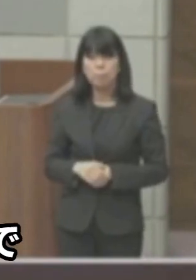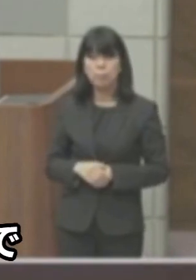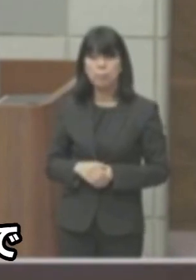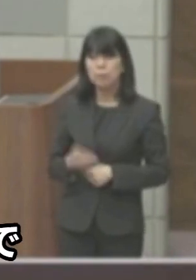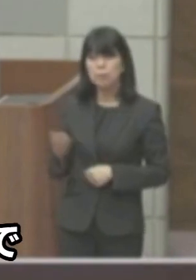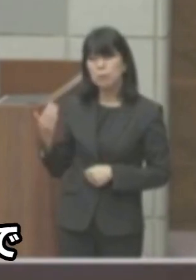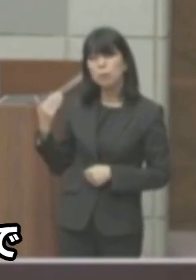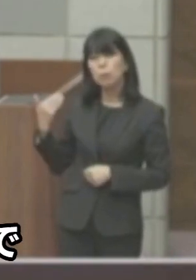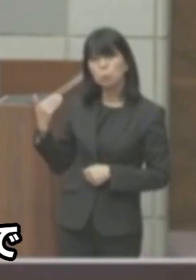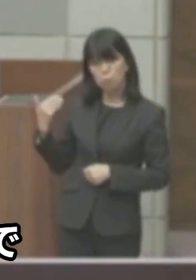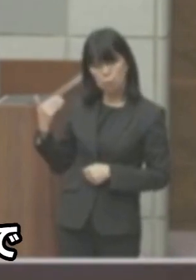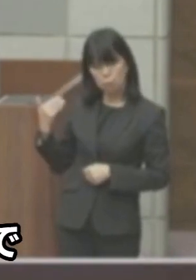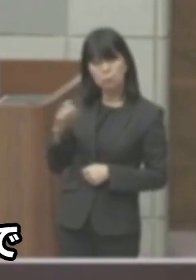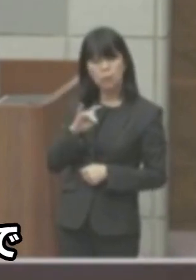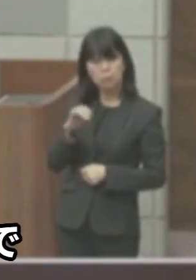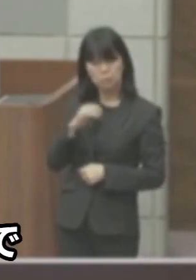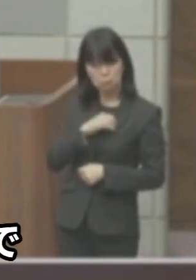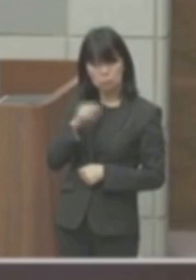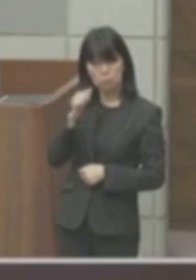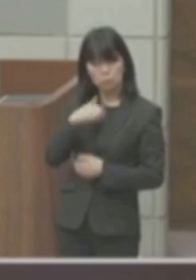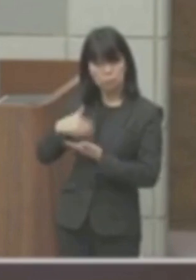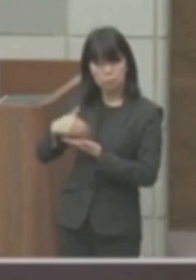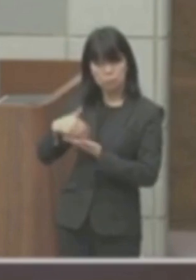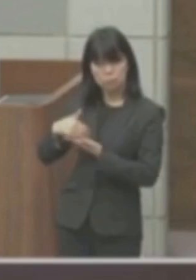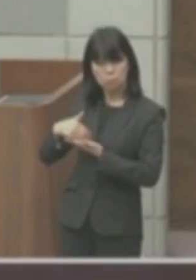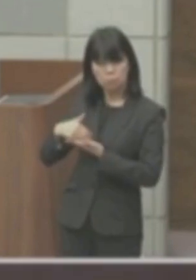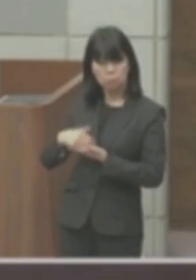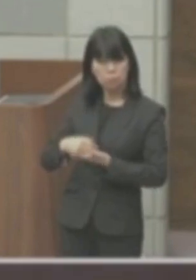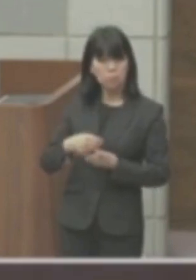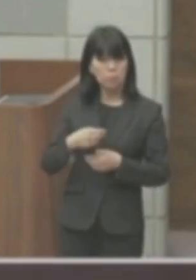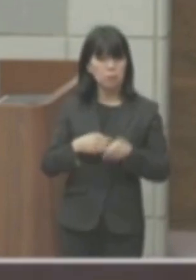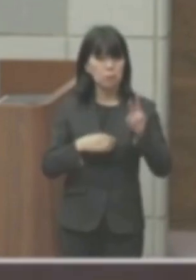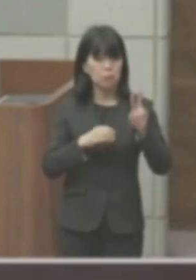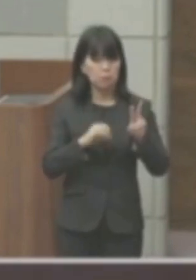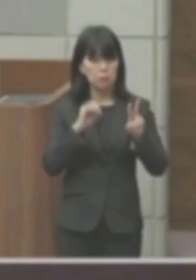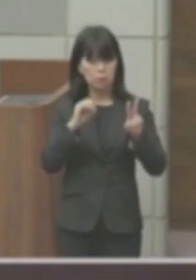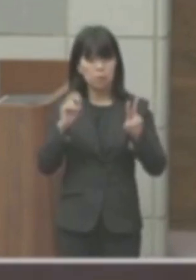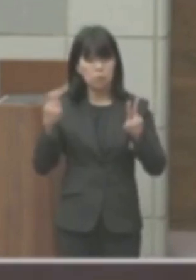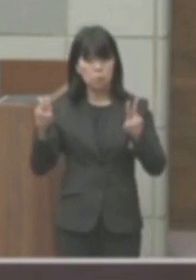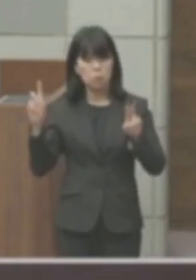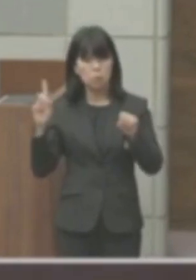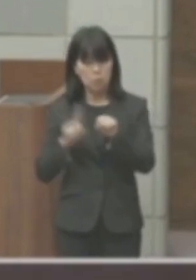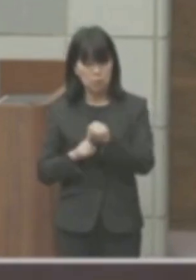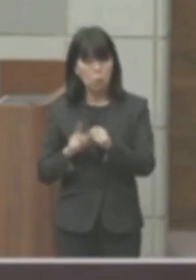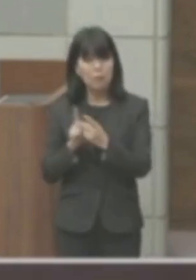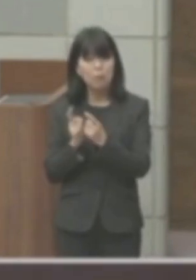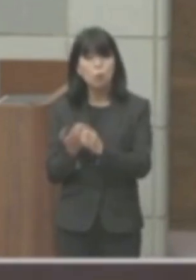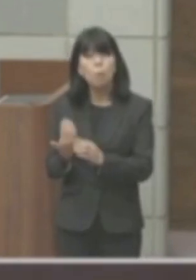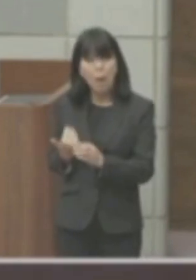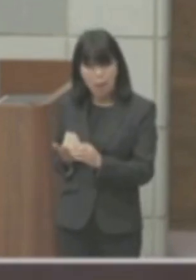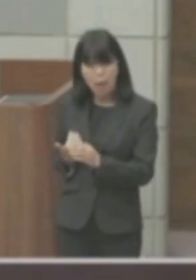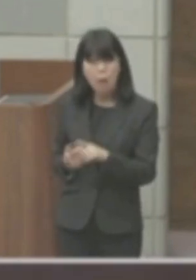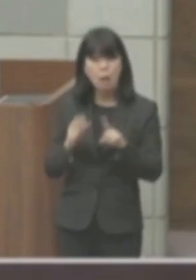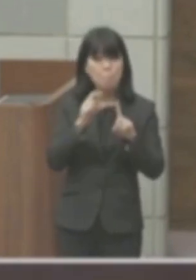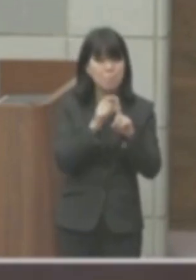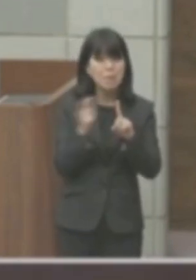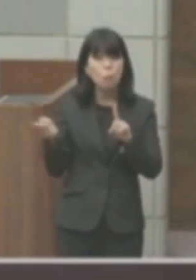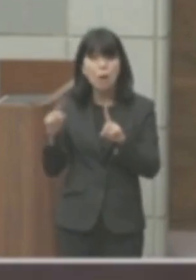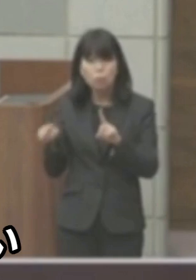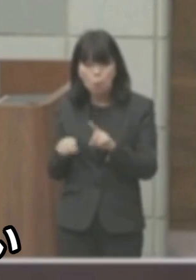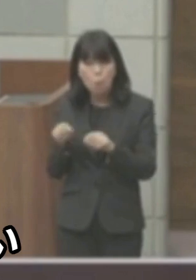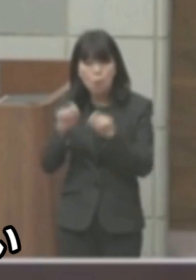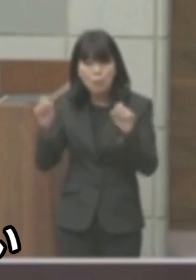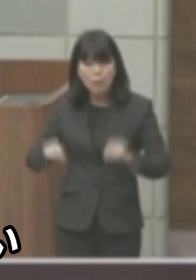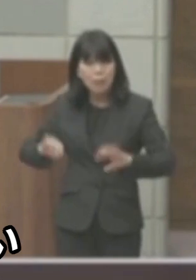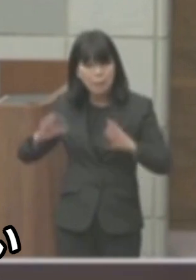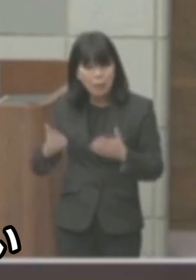先ほど の議員のご紹介で、2020年対策前、それは、PFAS の問題がない頃